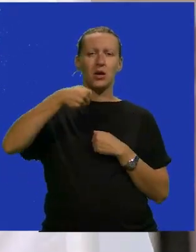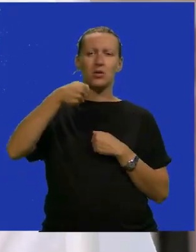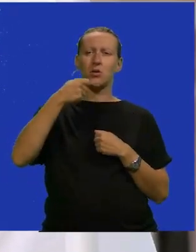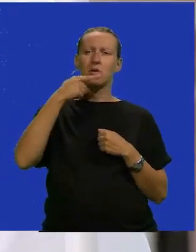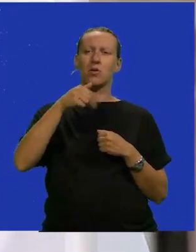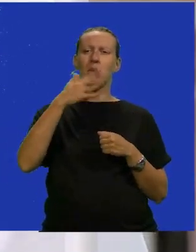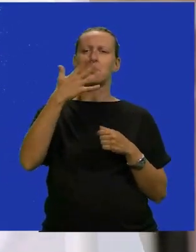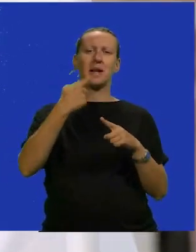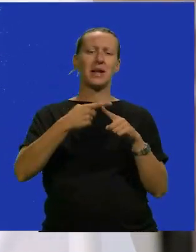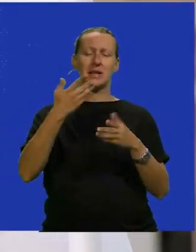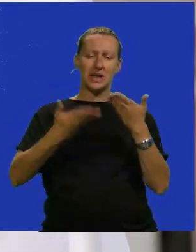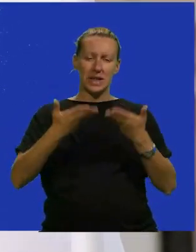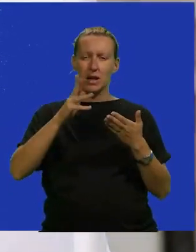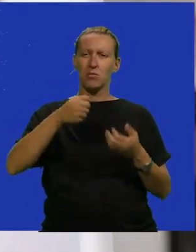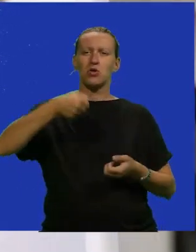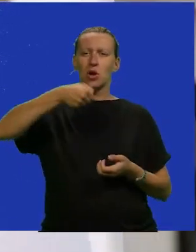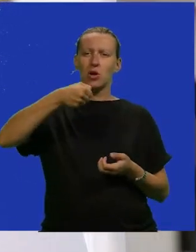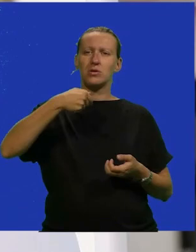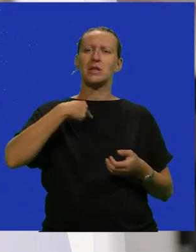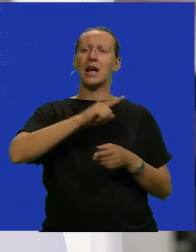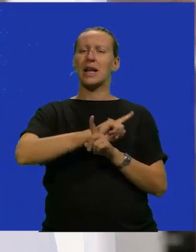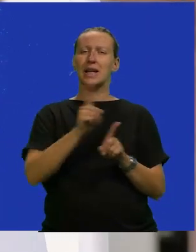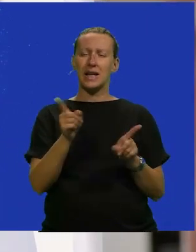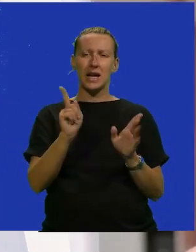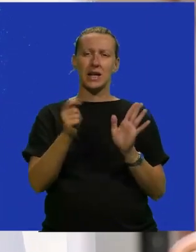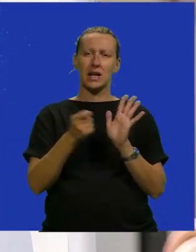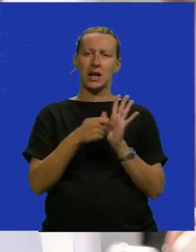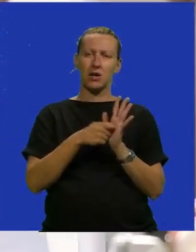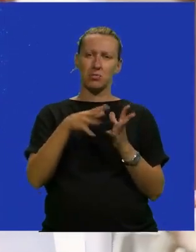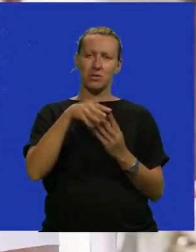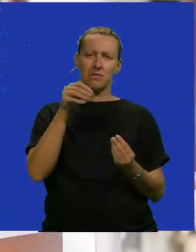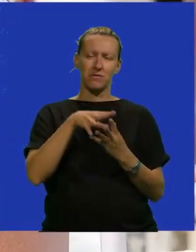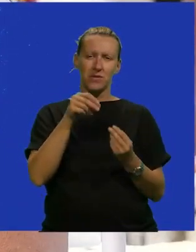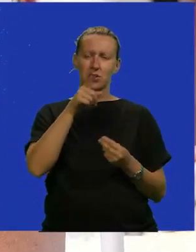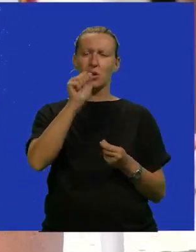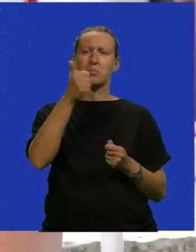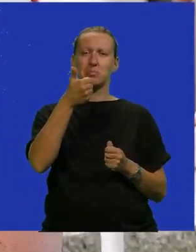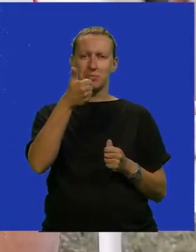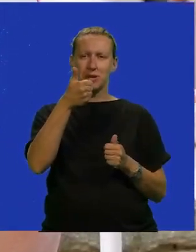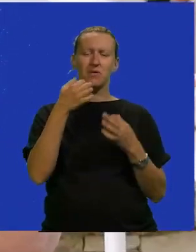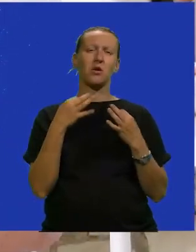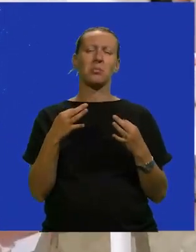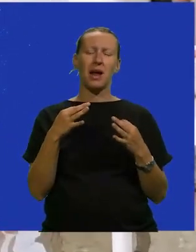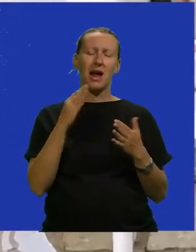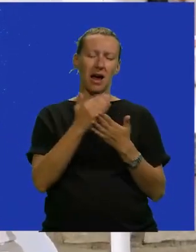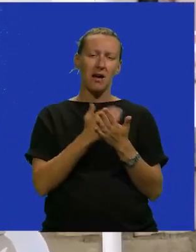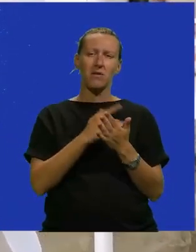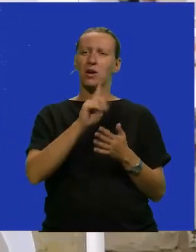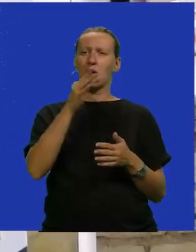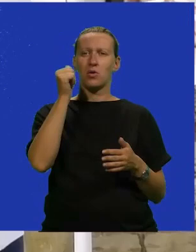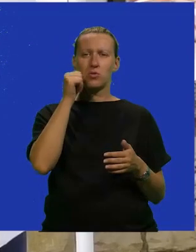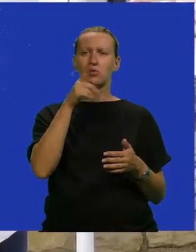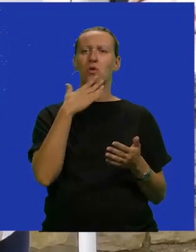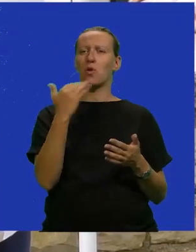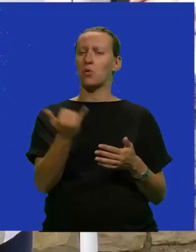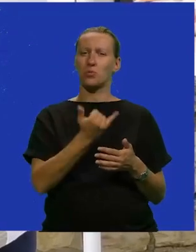torbicu koja po 5 kila može nositi i ja nikad ne kupujem vrećice. To je prvo i osnovno pravilo, ali to ne od jučer,